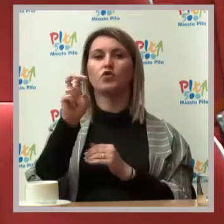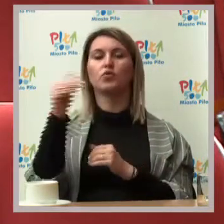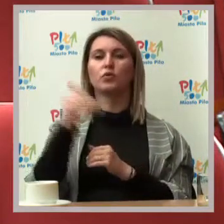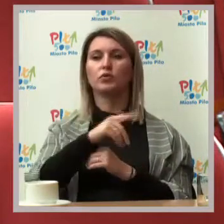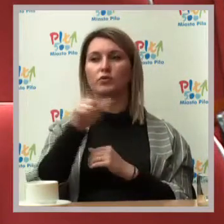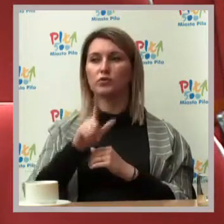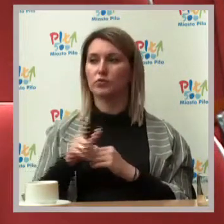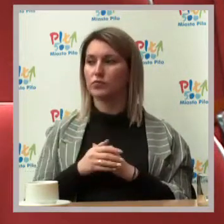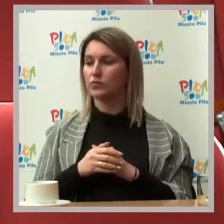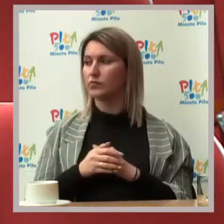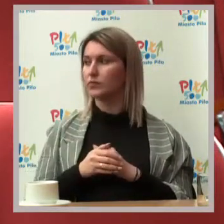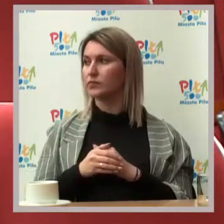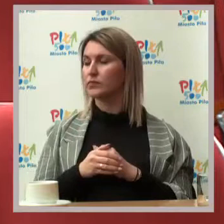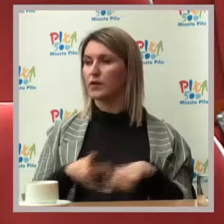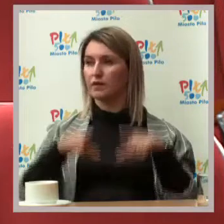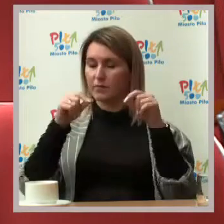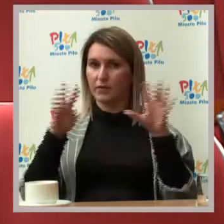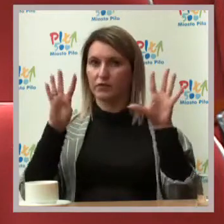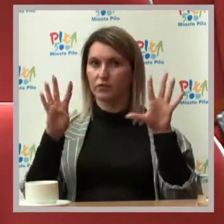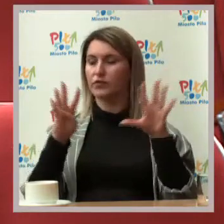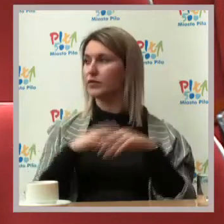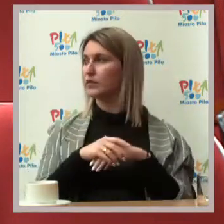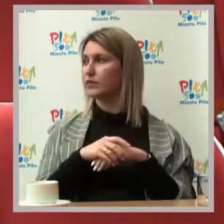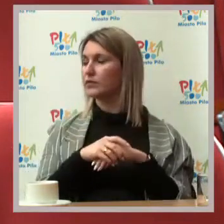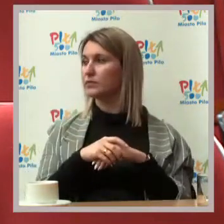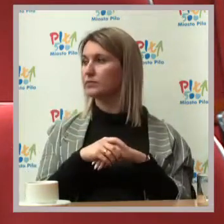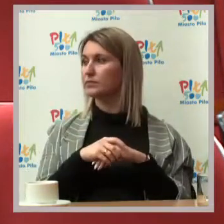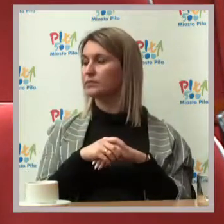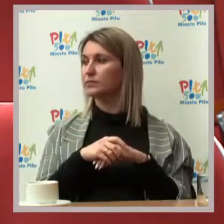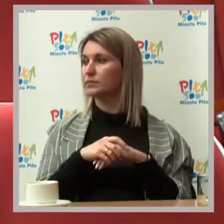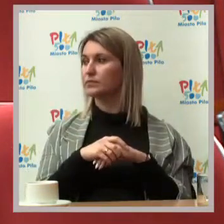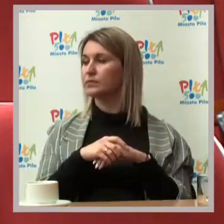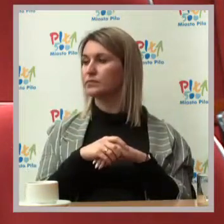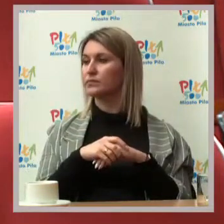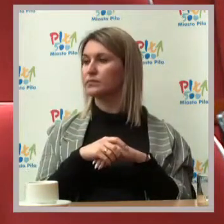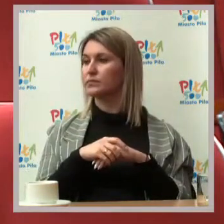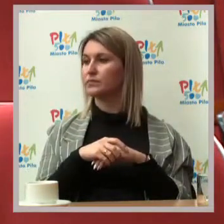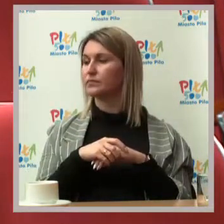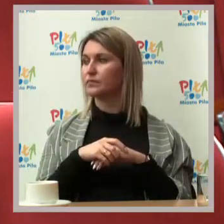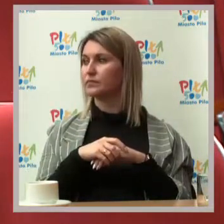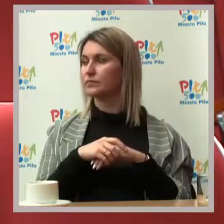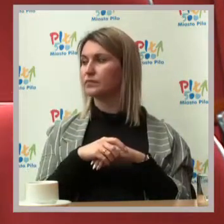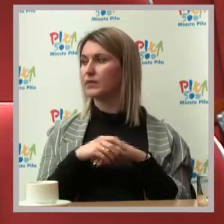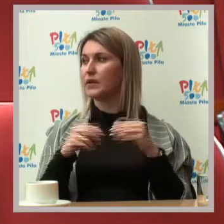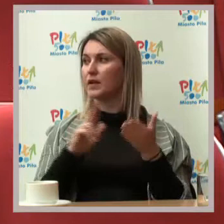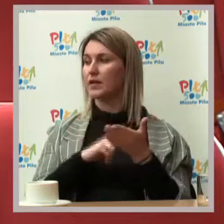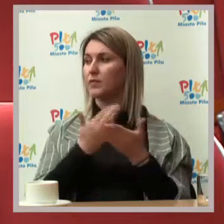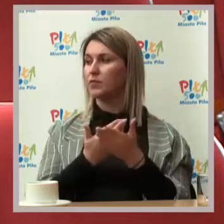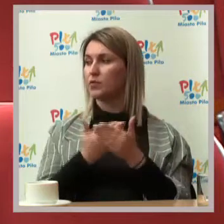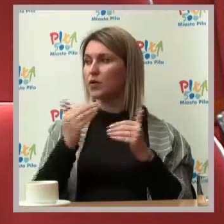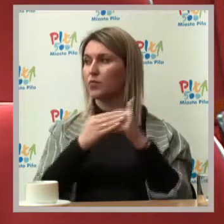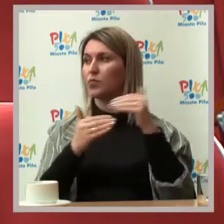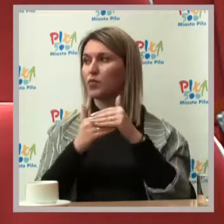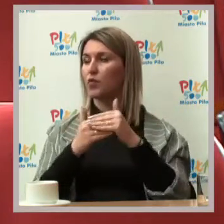złotych. Wybranych zostało 9 takich przedsięwzięć, które dotyczą między innymi przebudowy i modernizacji